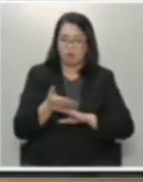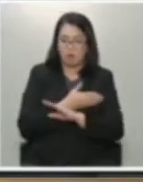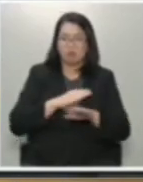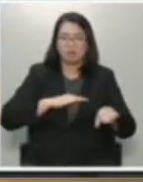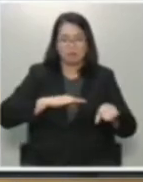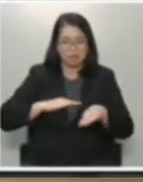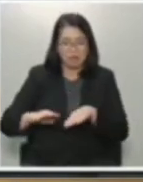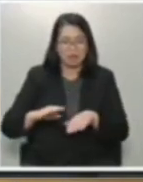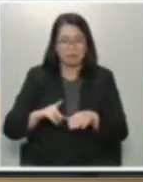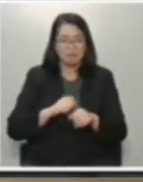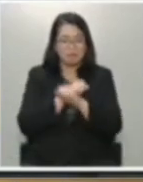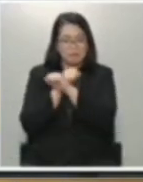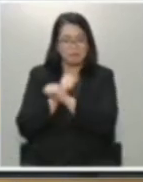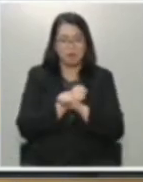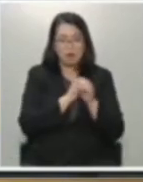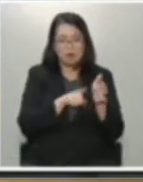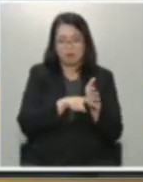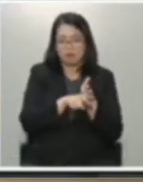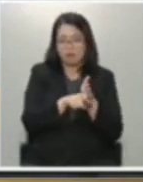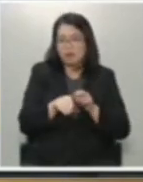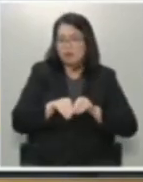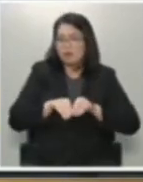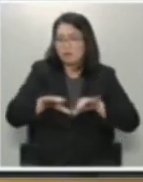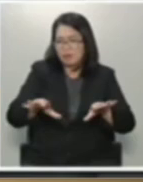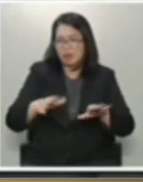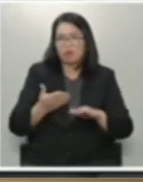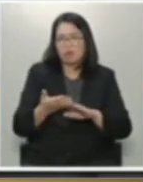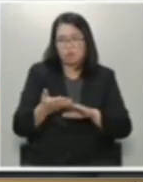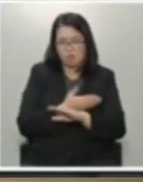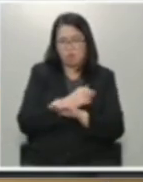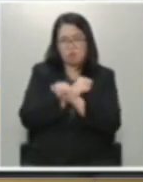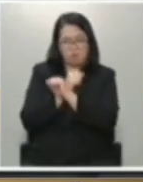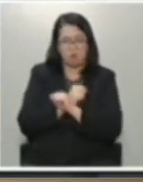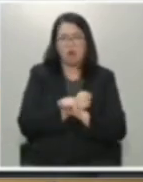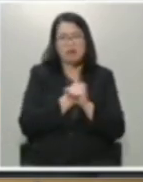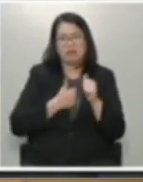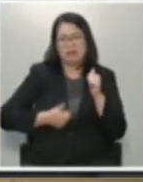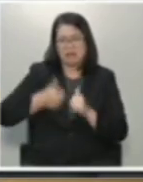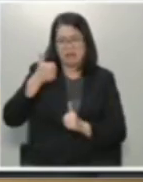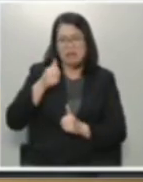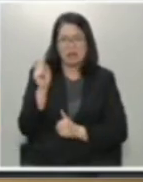ครับในการป้องกันโรคอุบัติใหม่ให้ดีกว่านี้นะครับดีกว่านี้ยังไงครับ